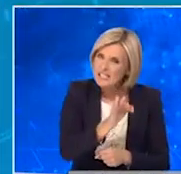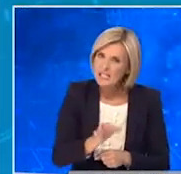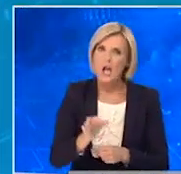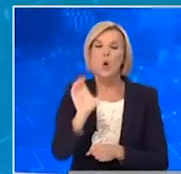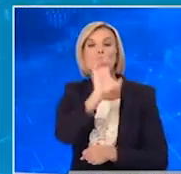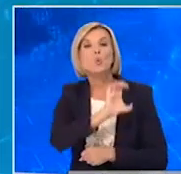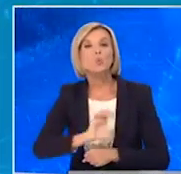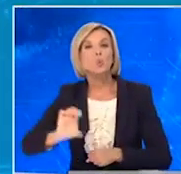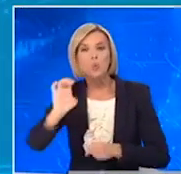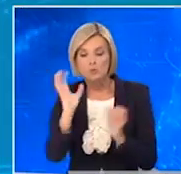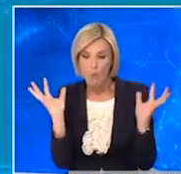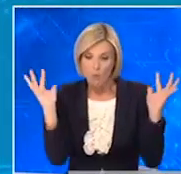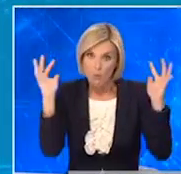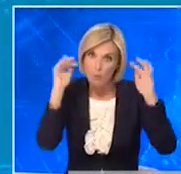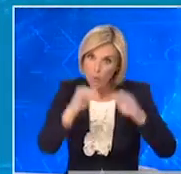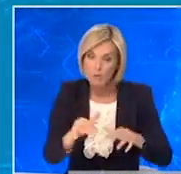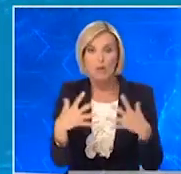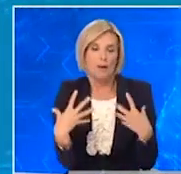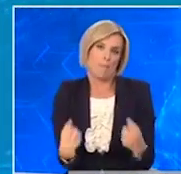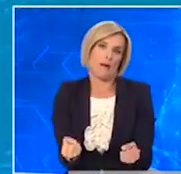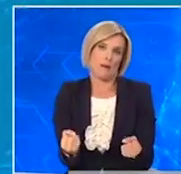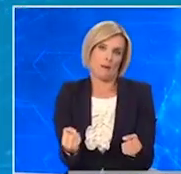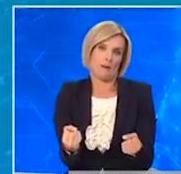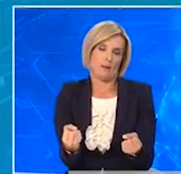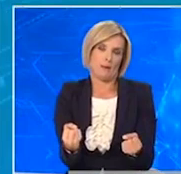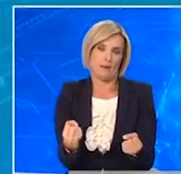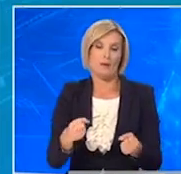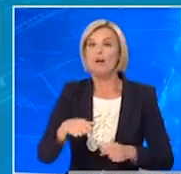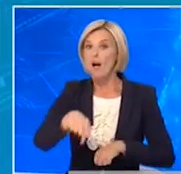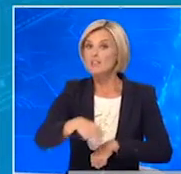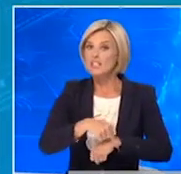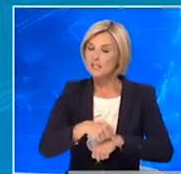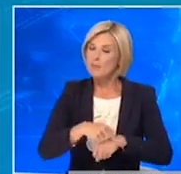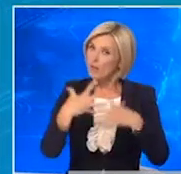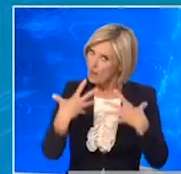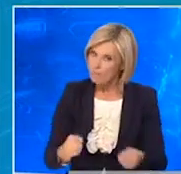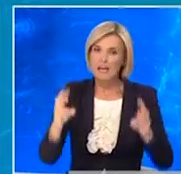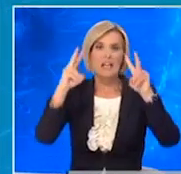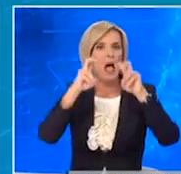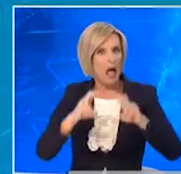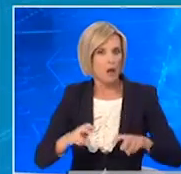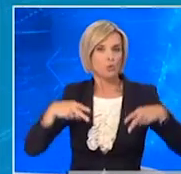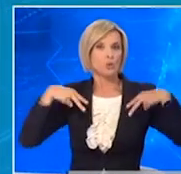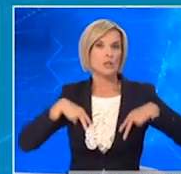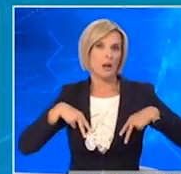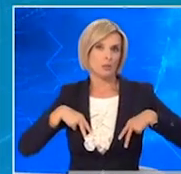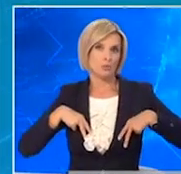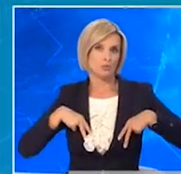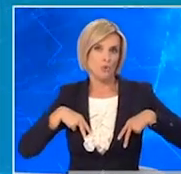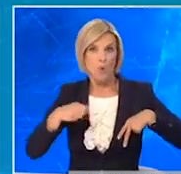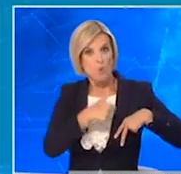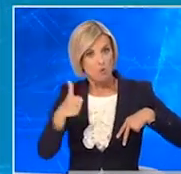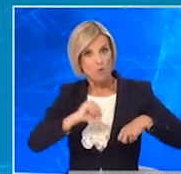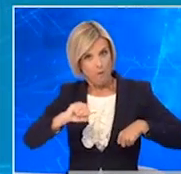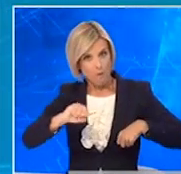που παρατηρούνται μικροί μεγάλοι συγκροτισμοί. Το μοντέλο που σε κάθε σημείο πρέπει να υπάρχει και ένας ελεγκτικός μηχανισμός του κράτους. Πρέπει να ξεφύγουμε από αυτό.